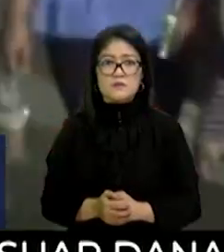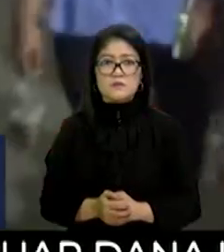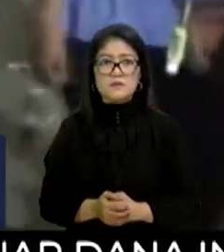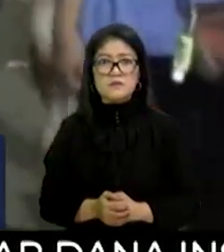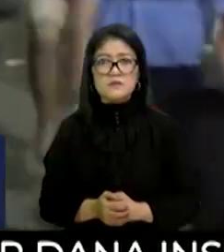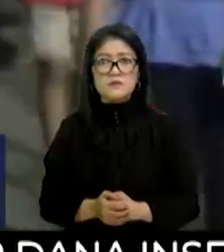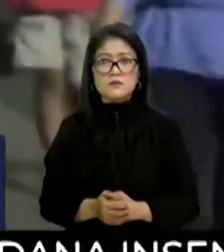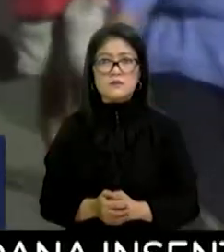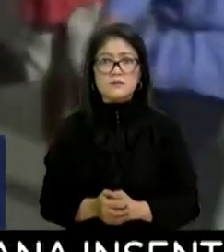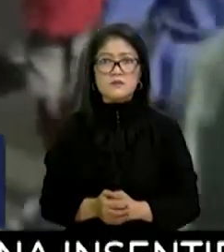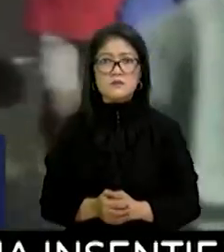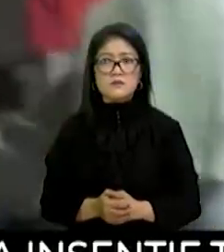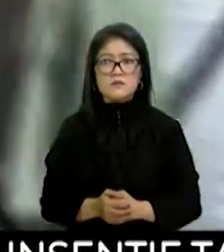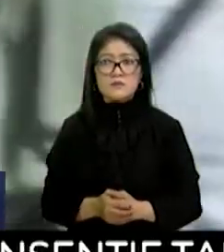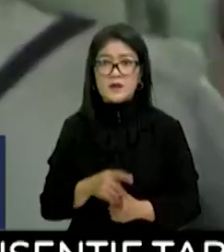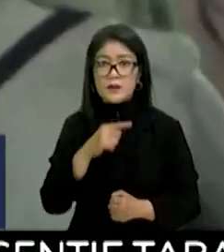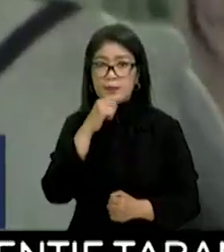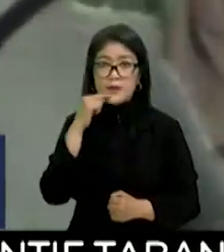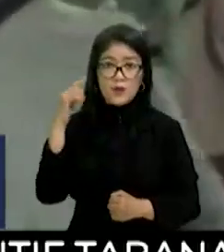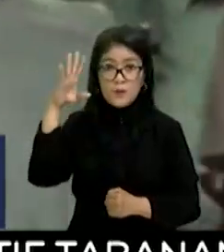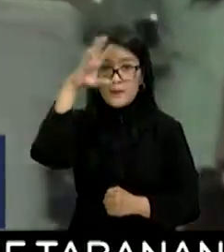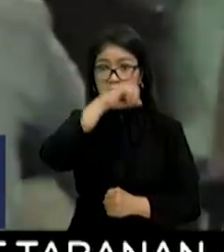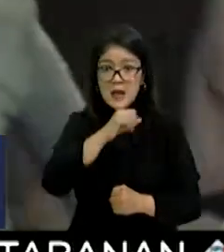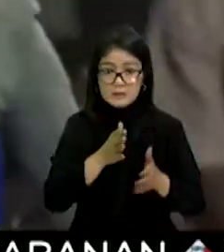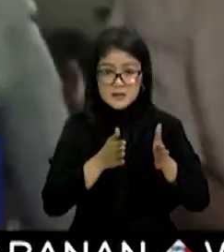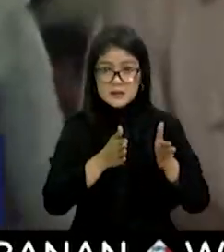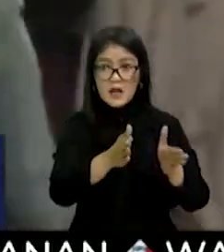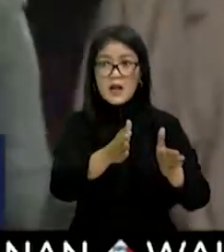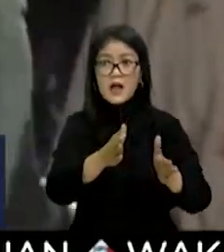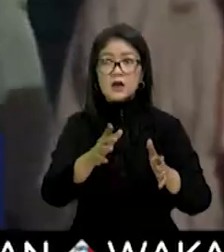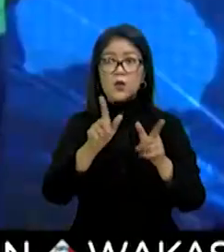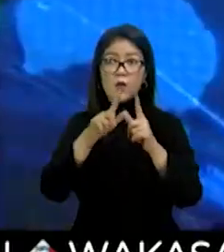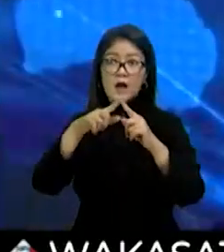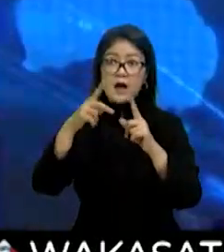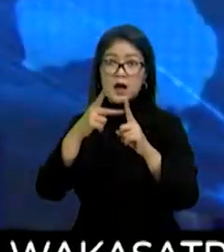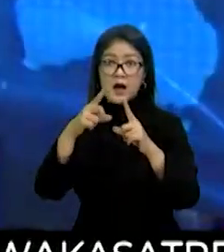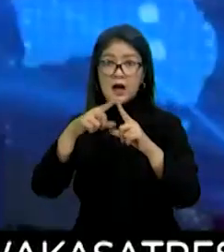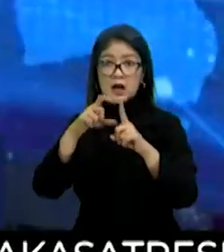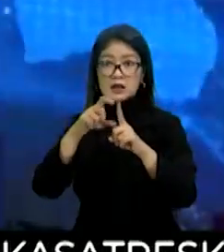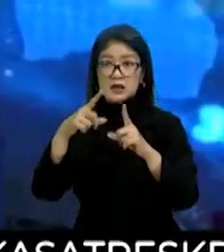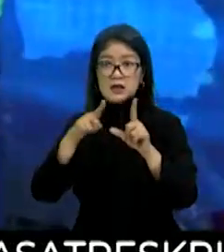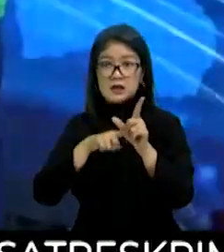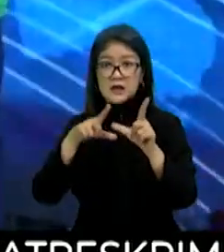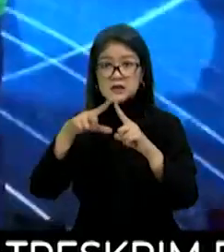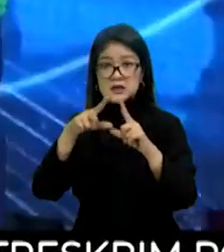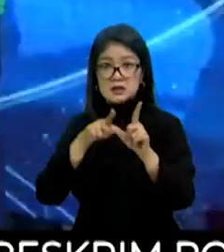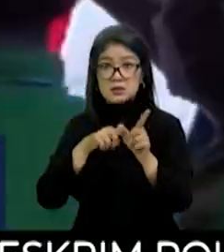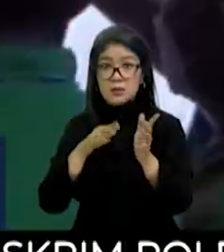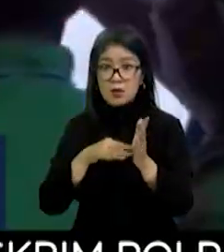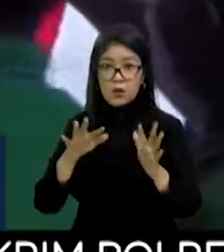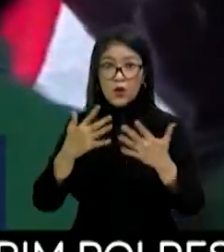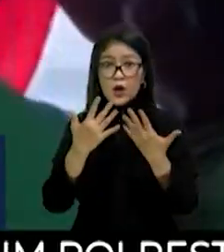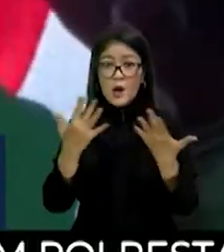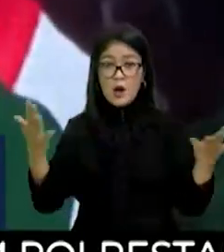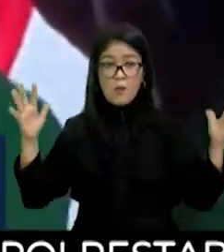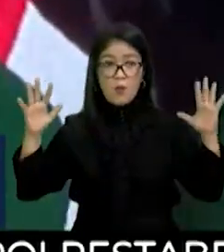Minggu malam suasana Jalan Wahid Hasyim Jombang Jawa Timur dipadati ribuan warga warga tumpah ruah kejalan untuk menghadiri